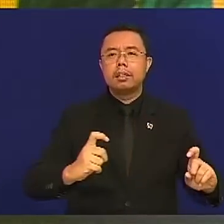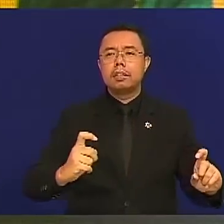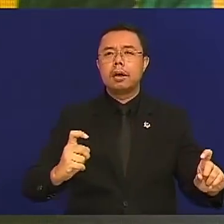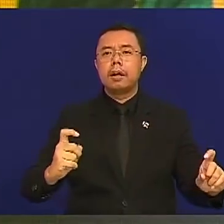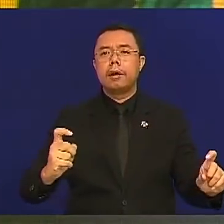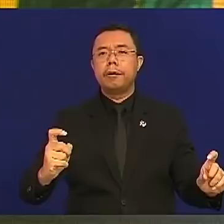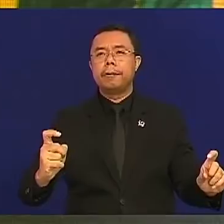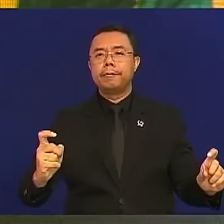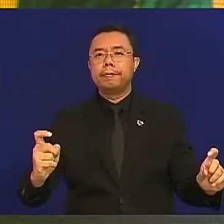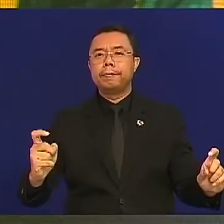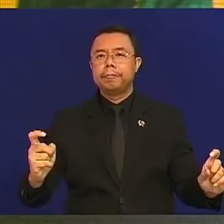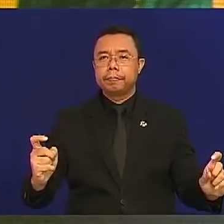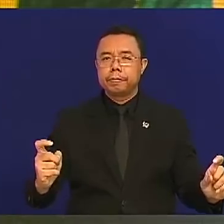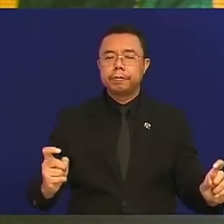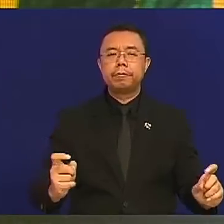binasa,